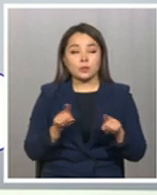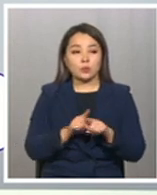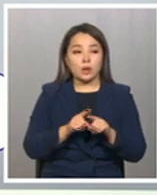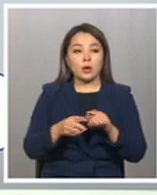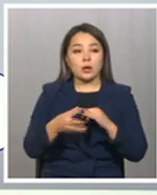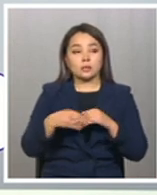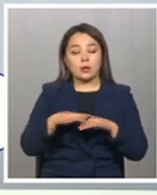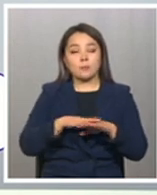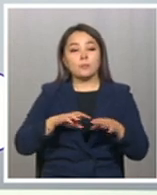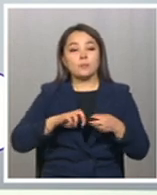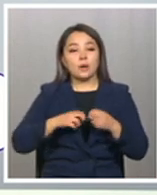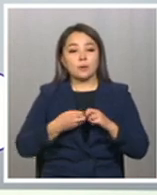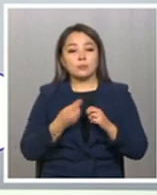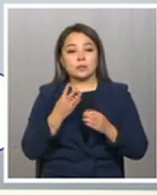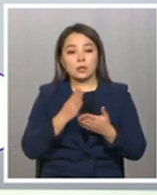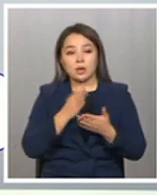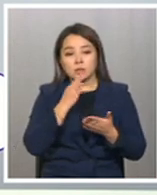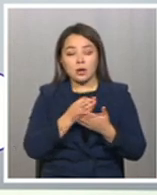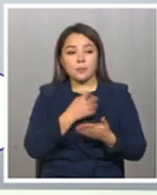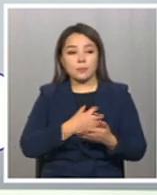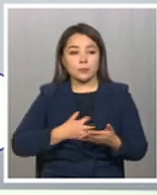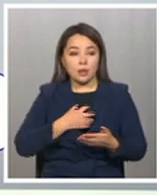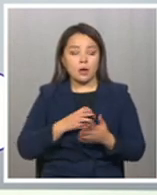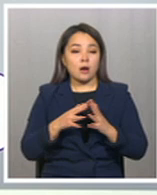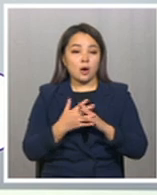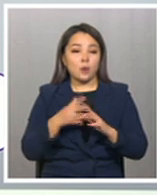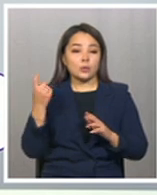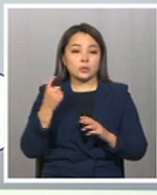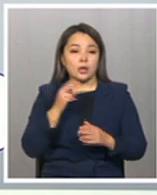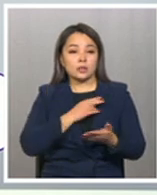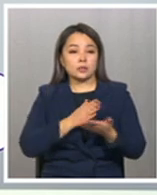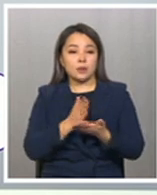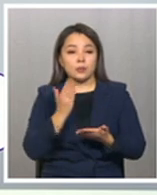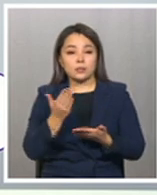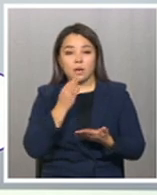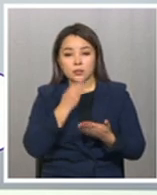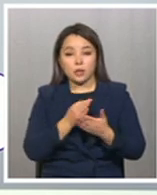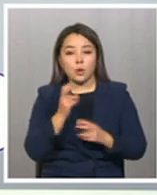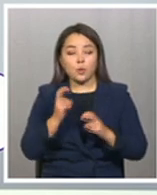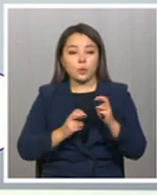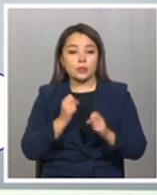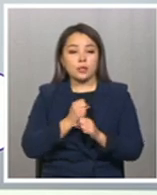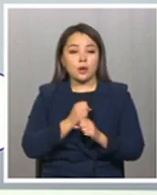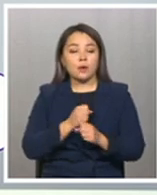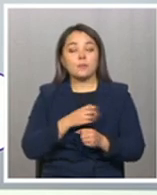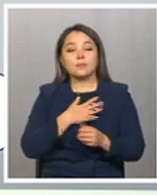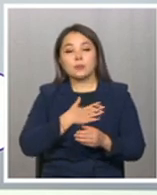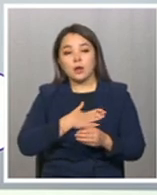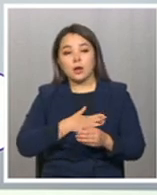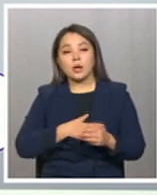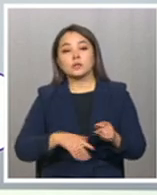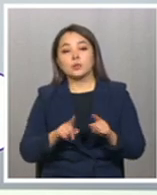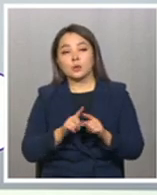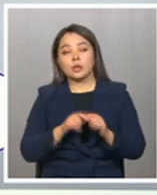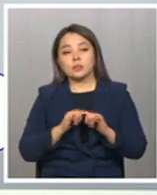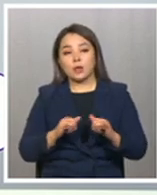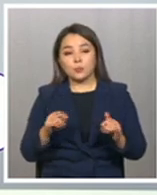біраз проблемалар бар. Оның ең негізгісі ауыл шаруашылығына қызмет көрсететін өндірістің баяу дамуын айтуға болады.